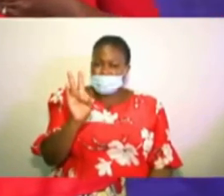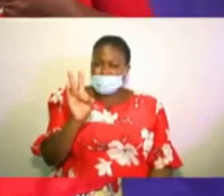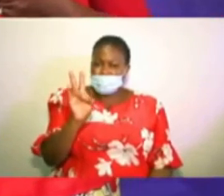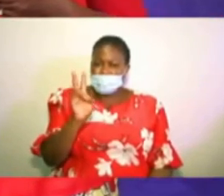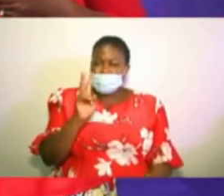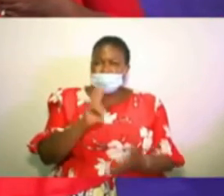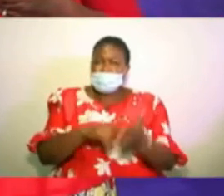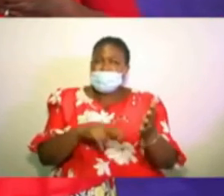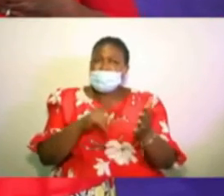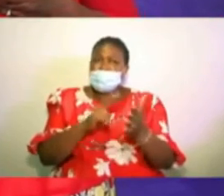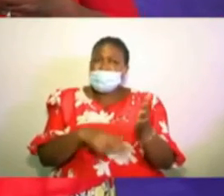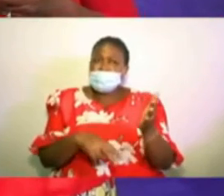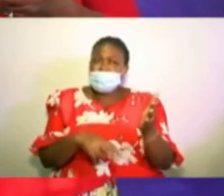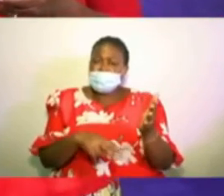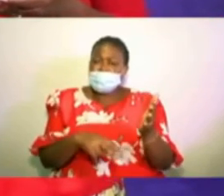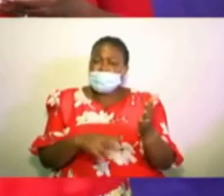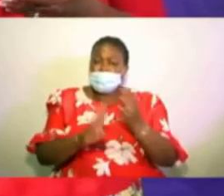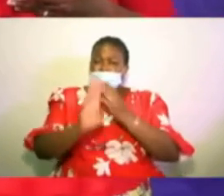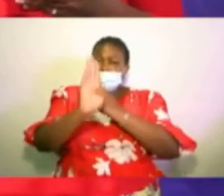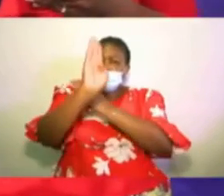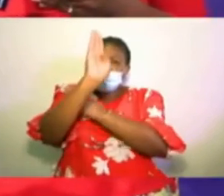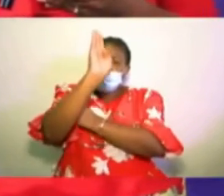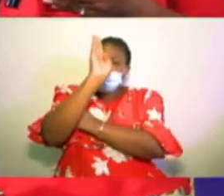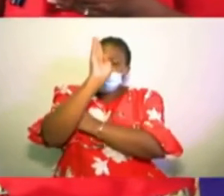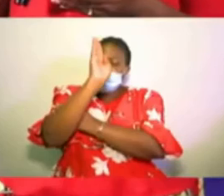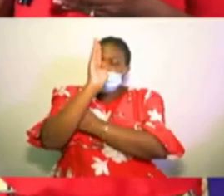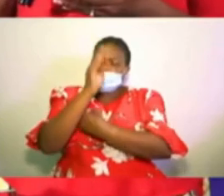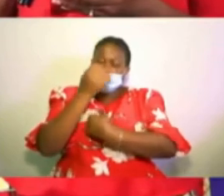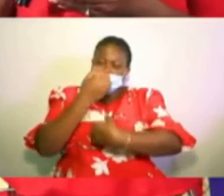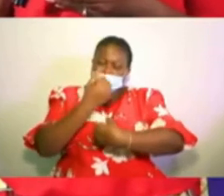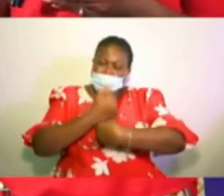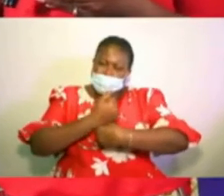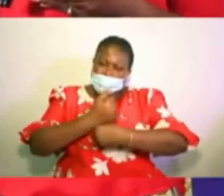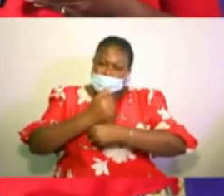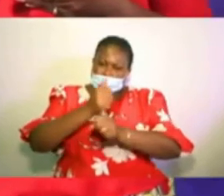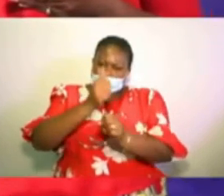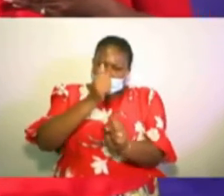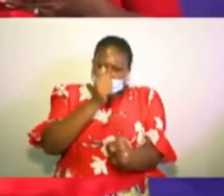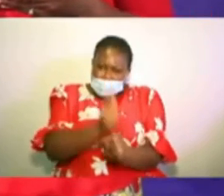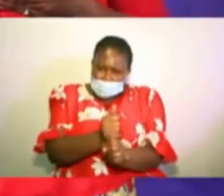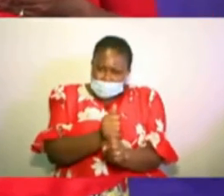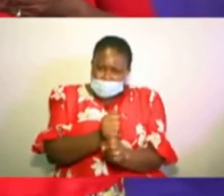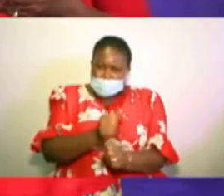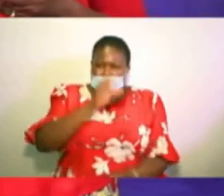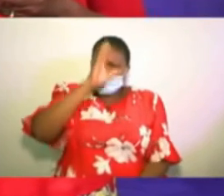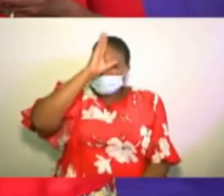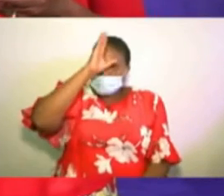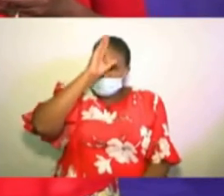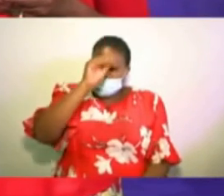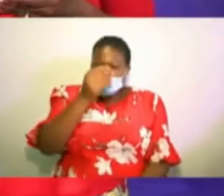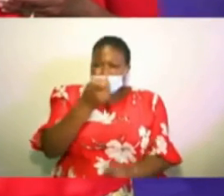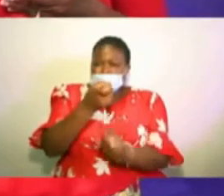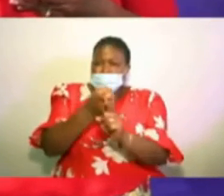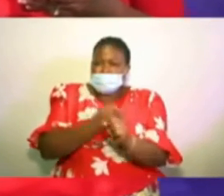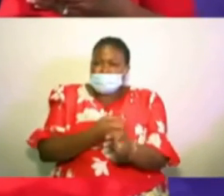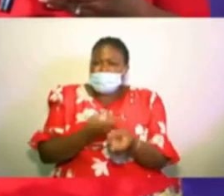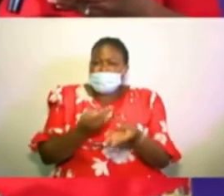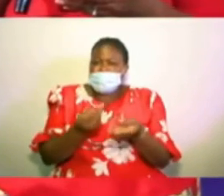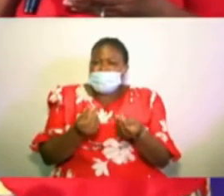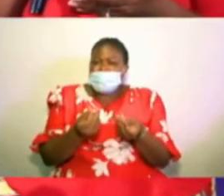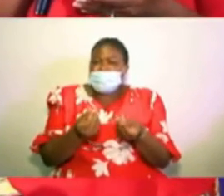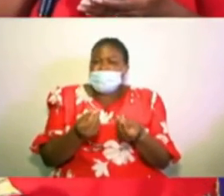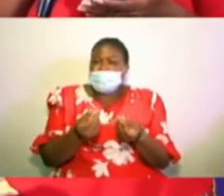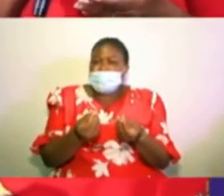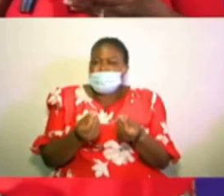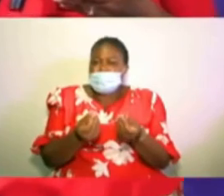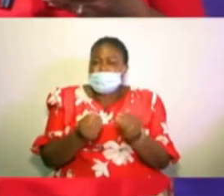the Lord God formed the man from the dust of the ground and breathed into his